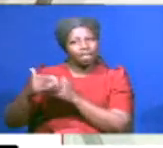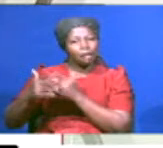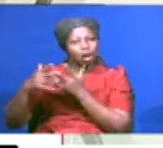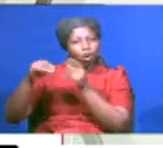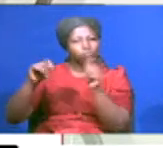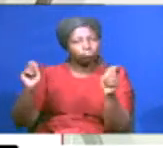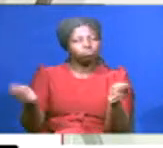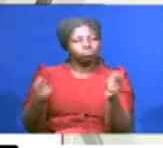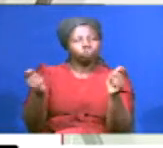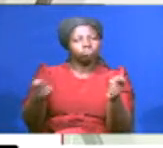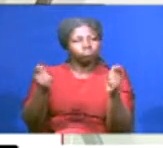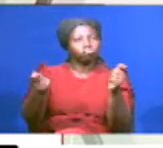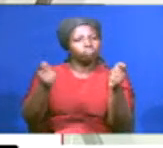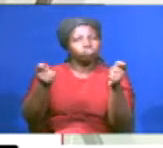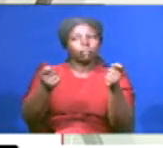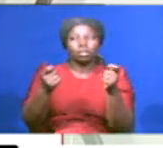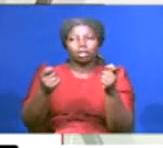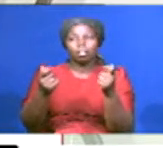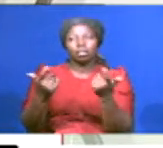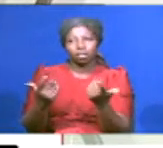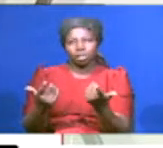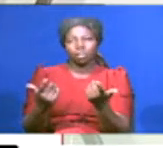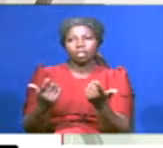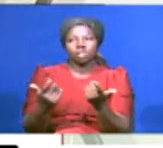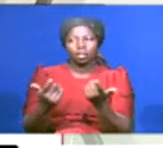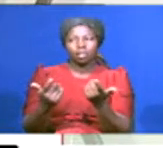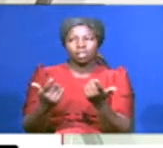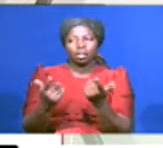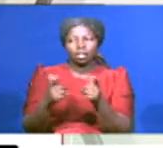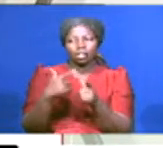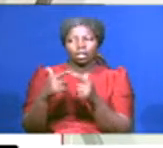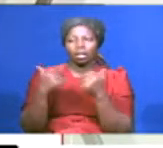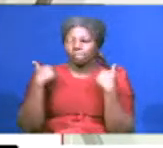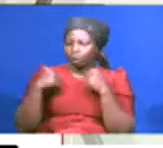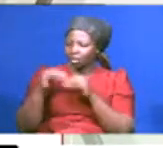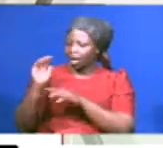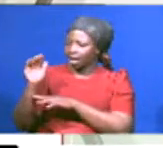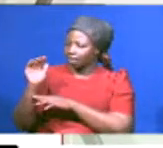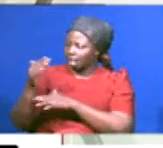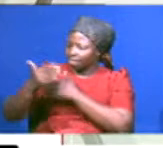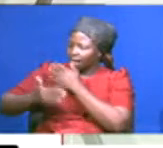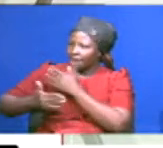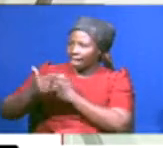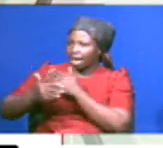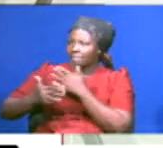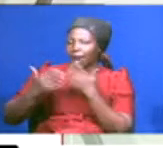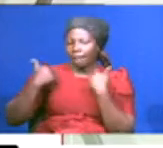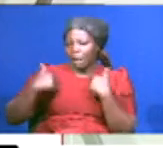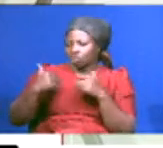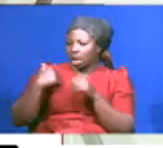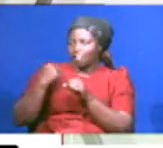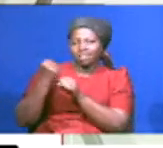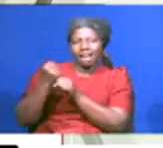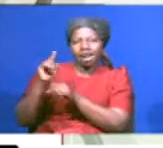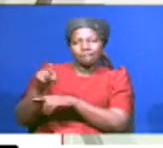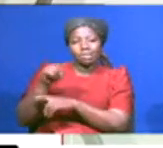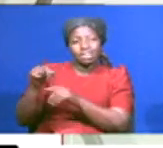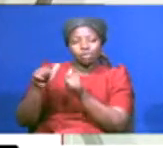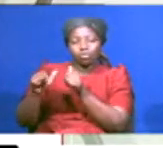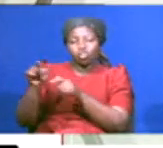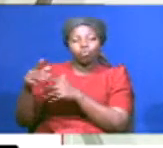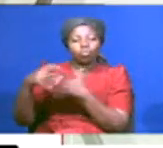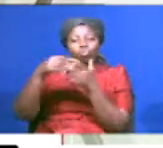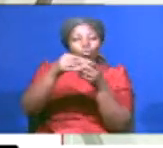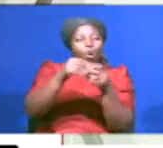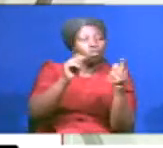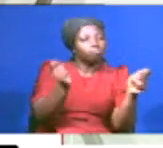ye, jina langu lipote. Nauliza jirani hii, nimekosa nini. Unaniendea kwa